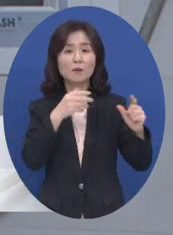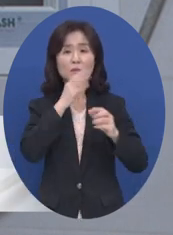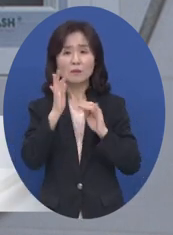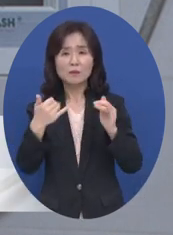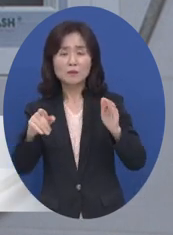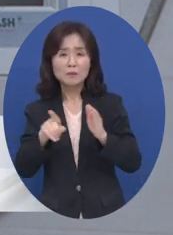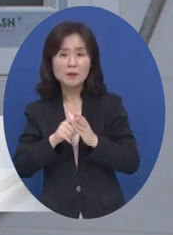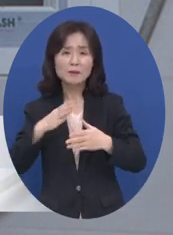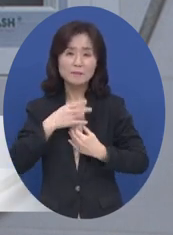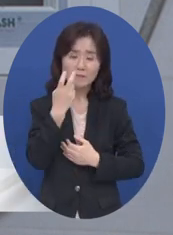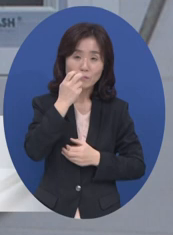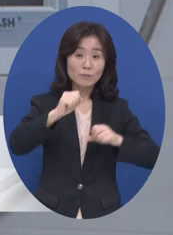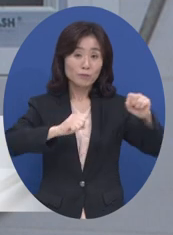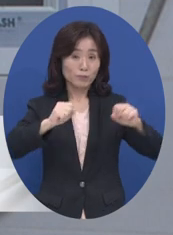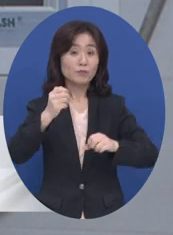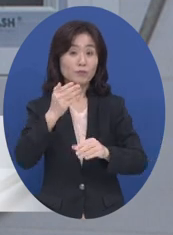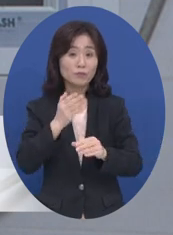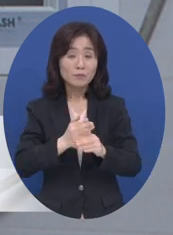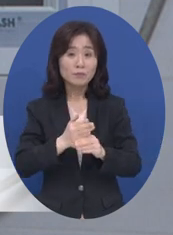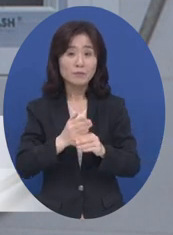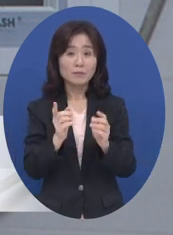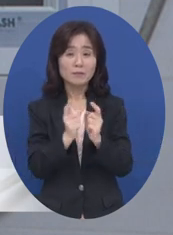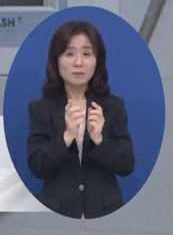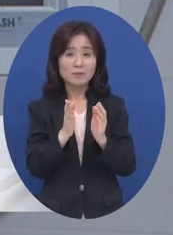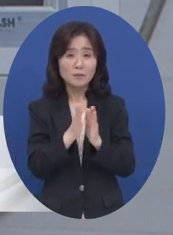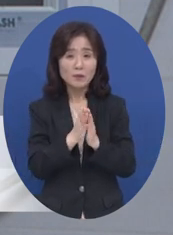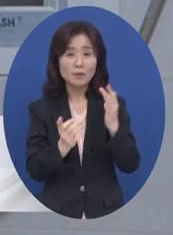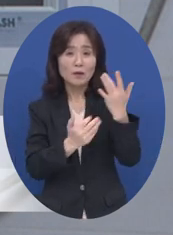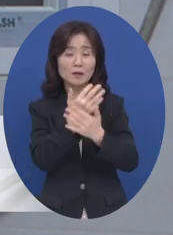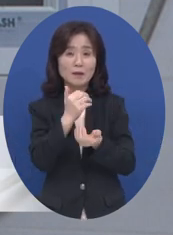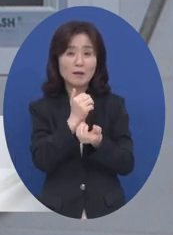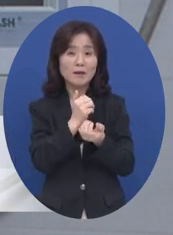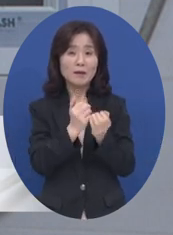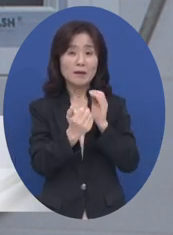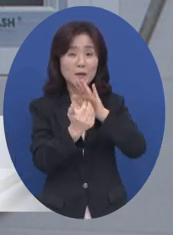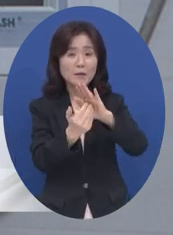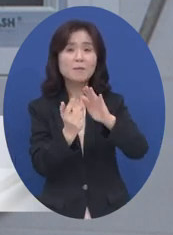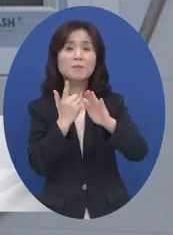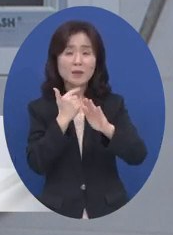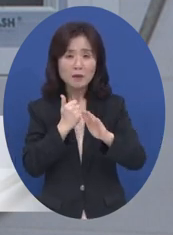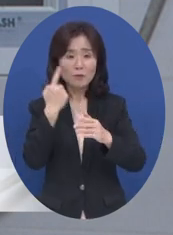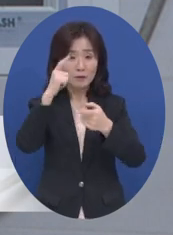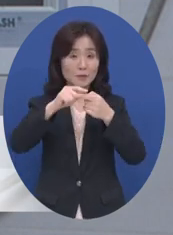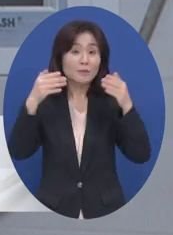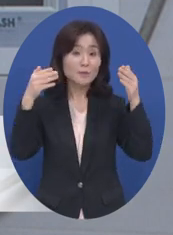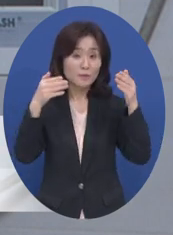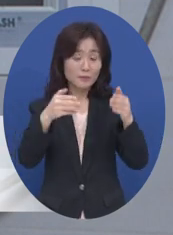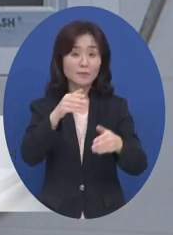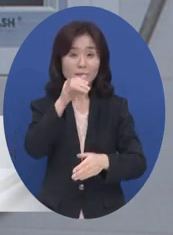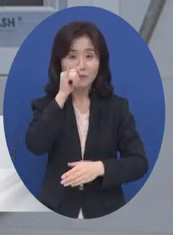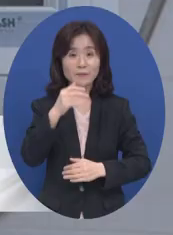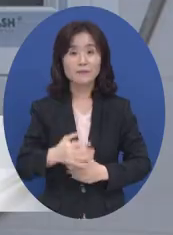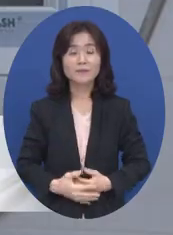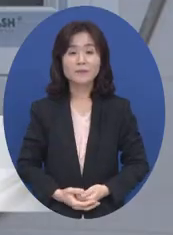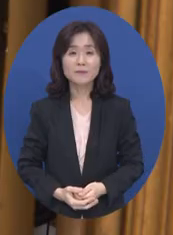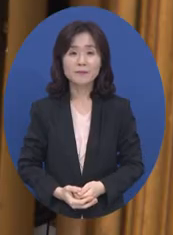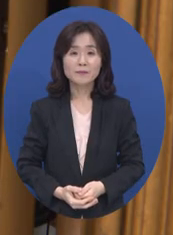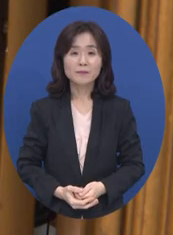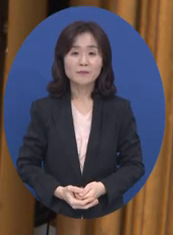활동을 진행 중인데요 실제 화재를 예방 한 사례가 나타나 관심을 모으고 있습니다 초 창 숭 기잡니다